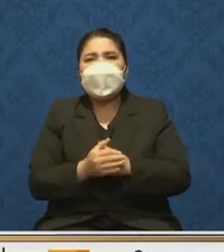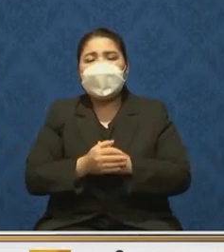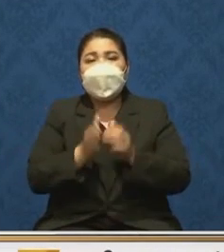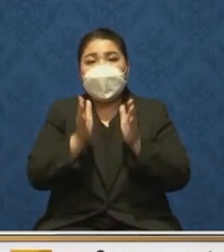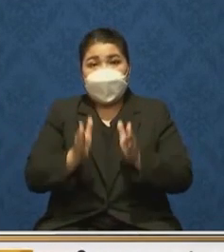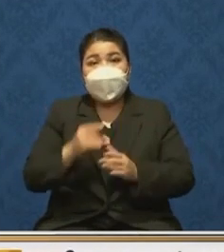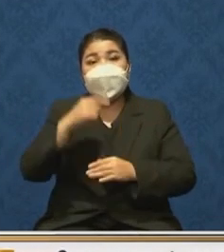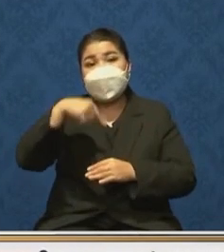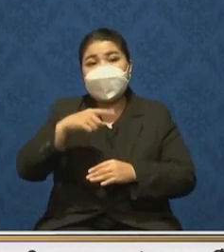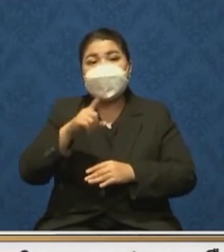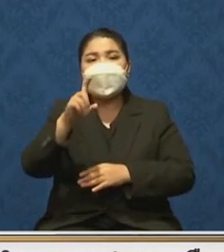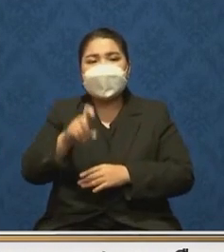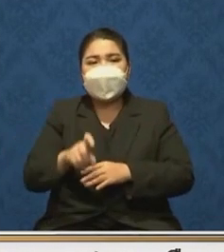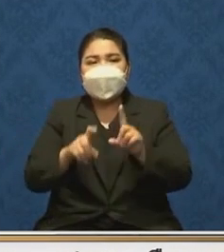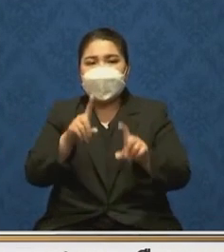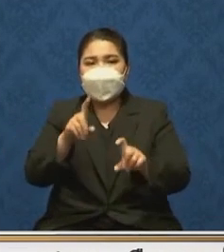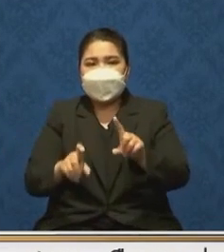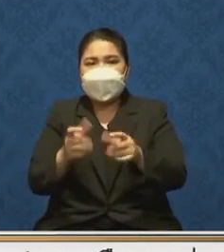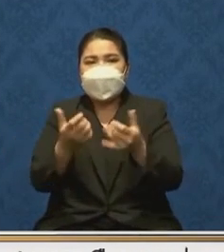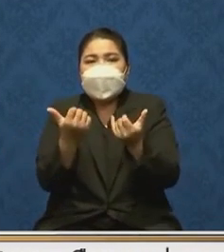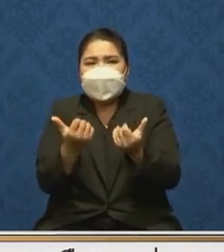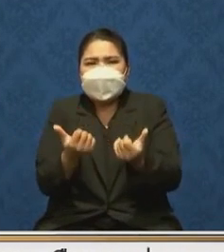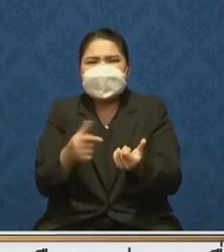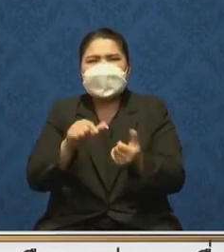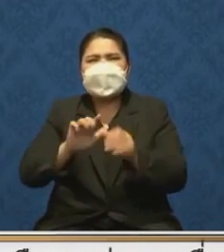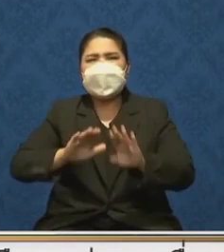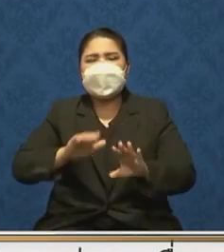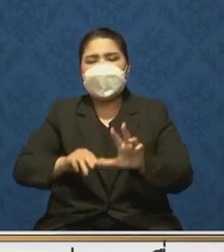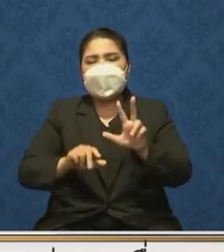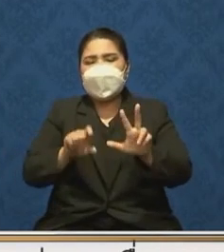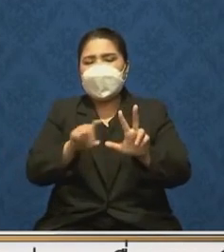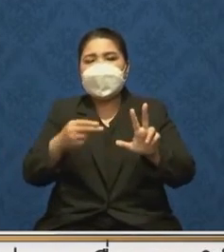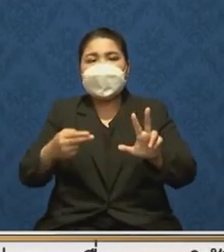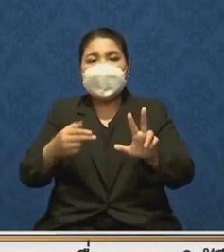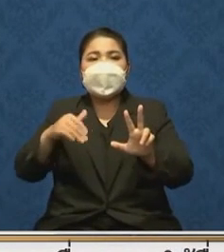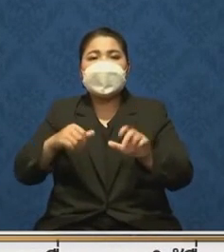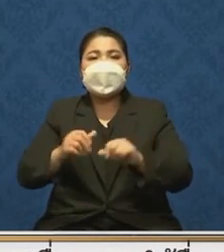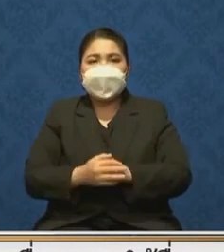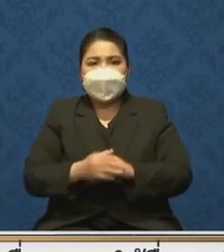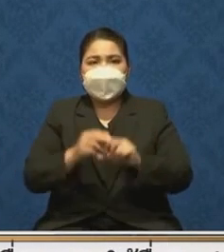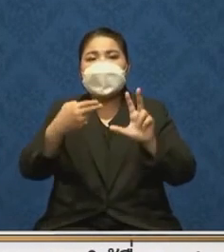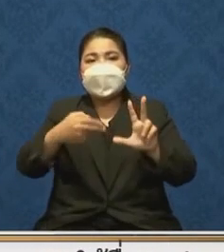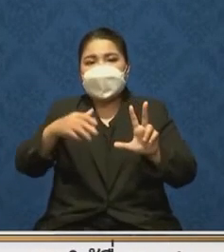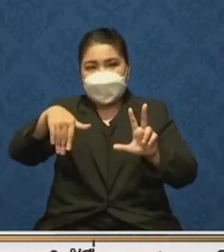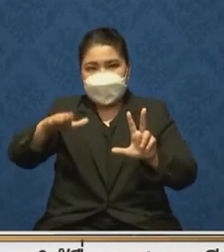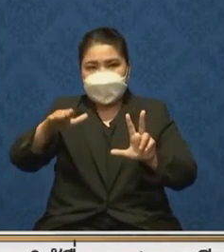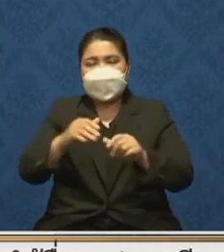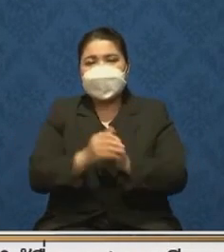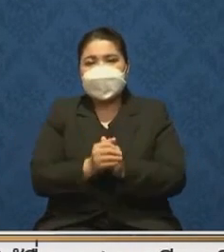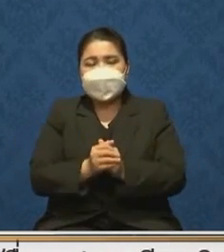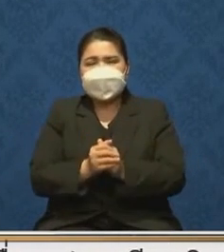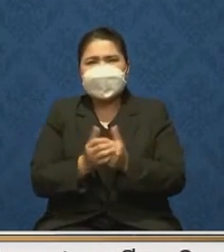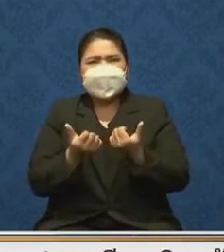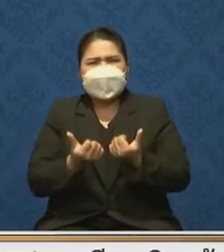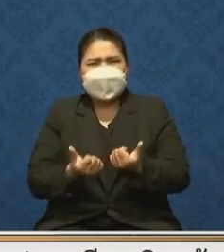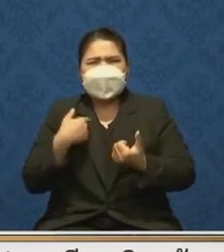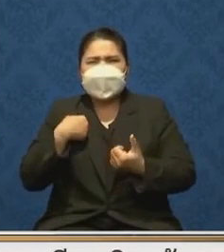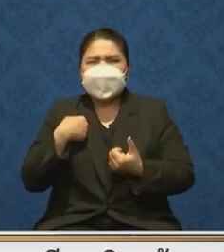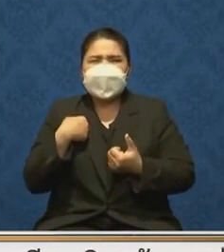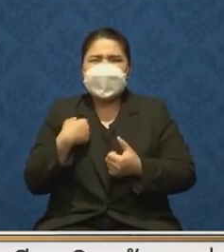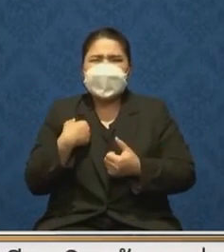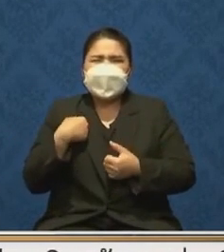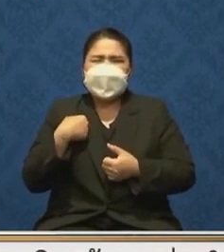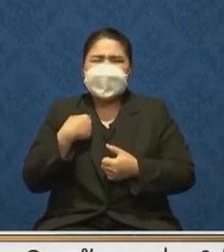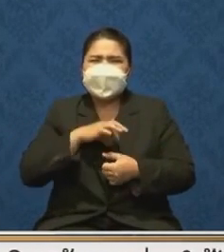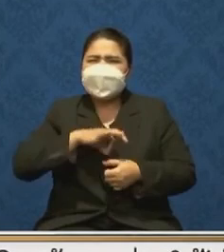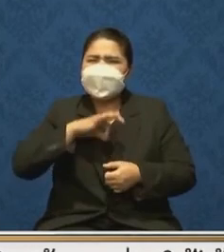ากโควิด ในครั้งนี้ รอบนี้ มากกา 30,000 คนท่านประทานที่กรบที่เก็บปวดมากที่สุด ก